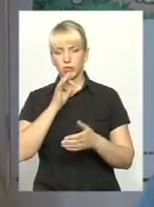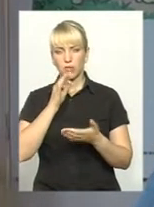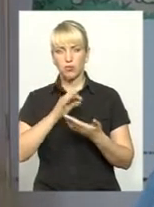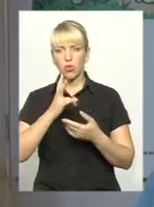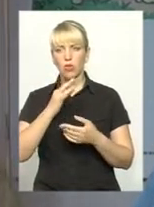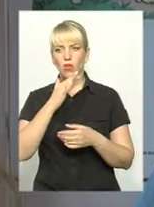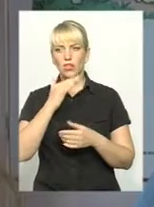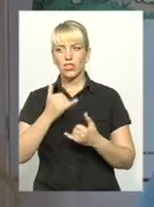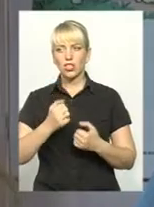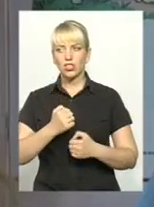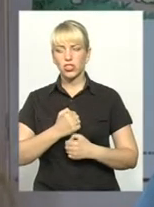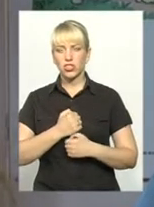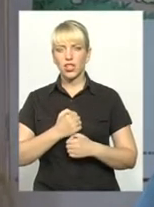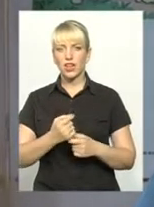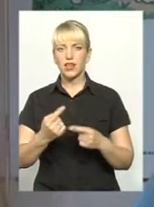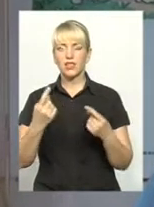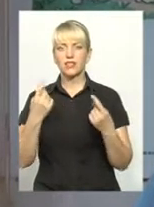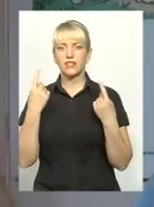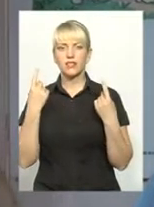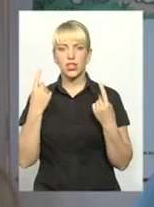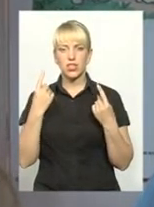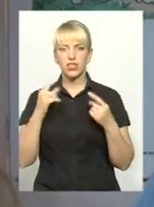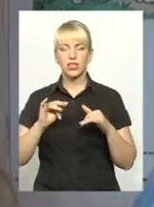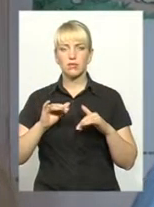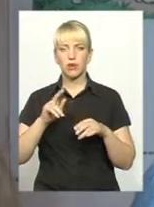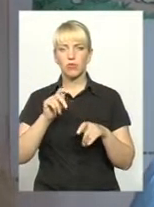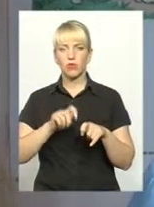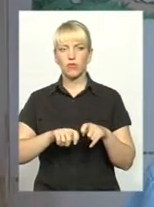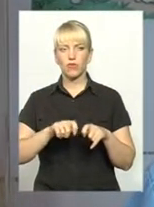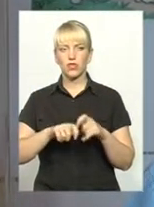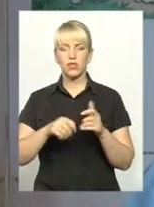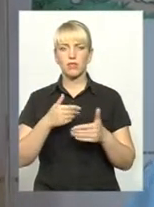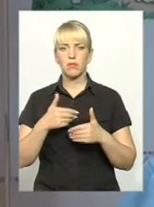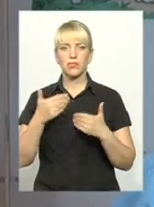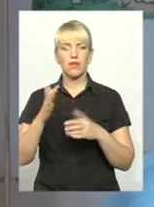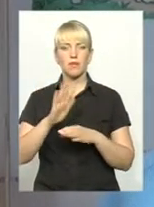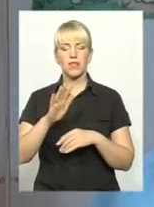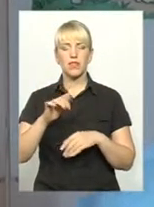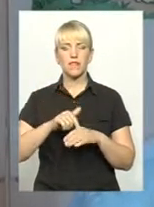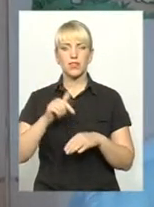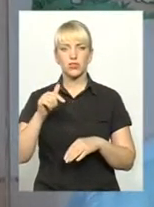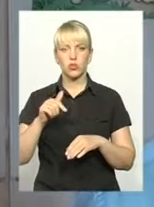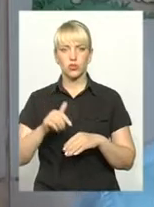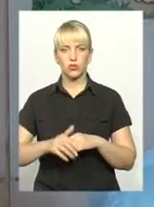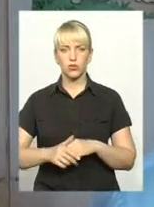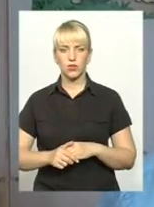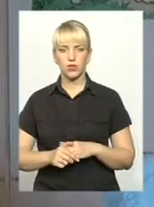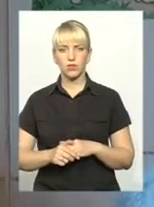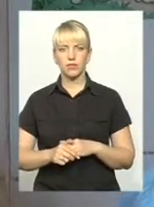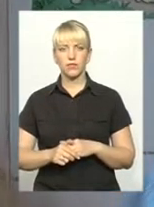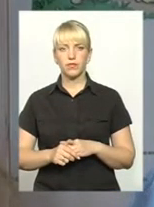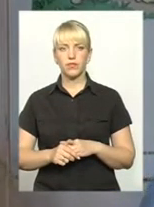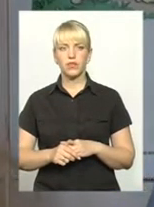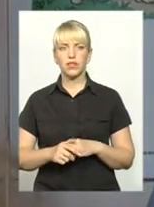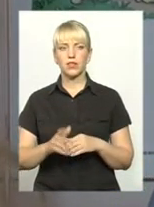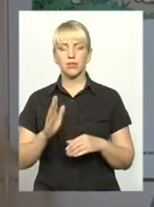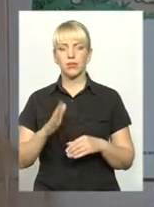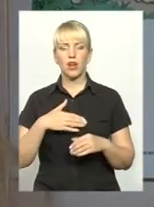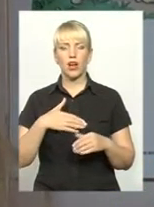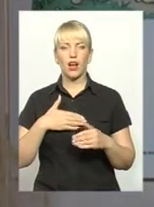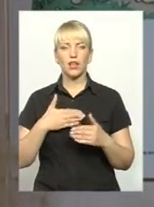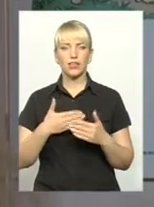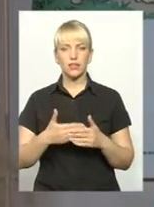гучних справ по перевірці ми з вами не чули. Так? А НАЗК в цьому випадку буде куди ефективніше. Чому? Тому